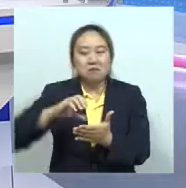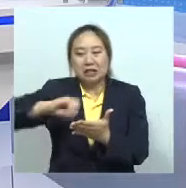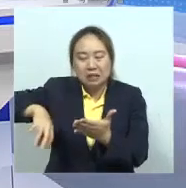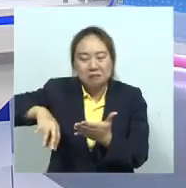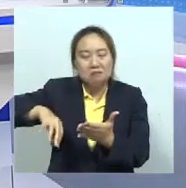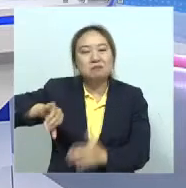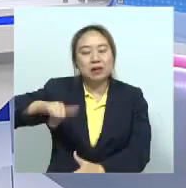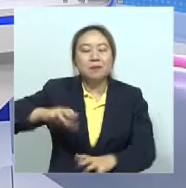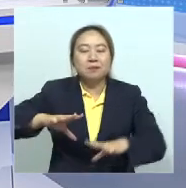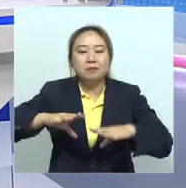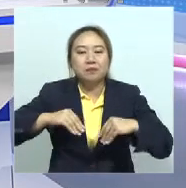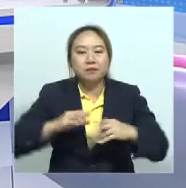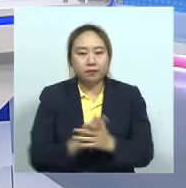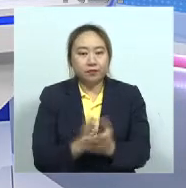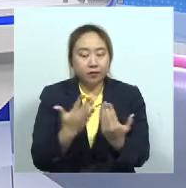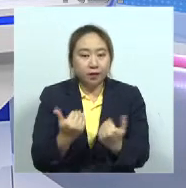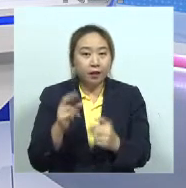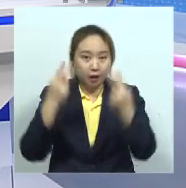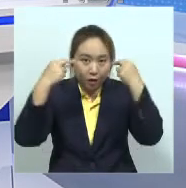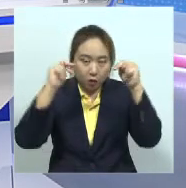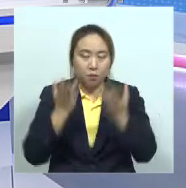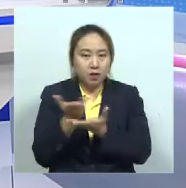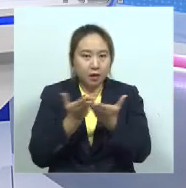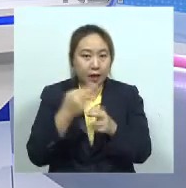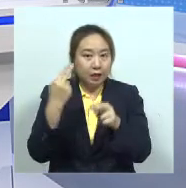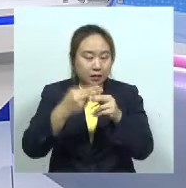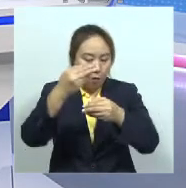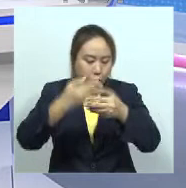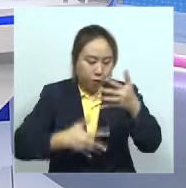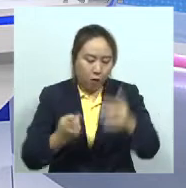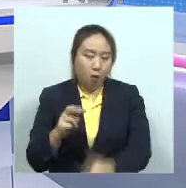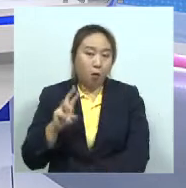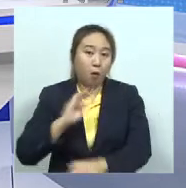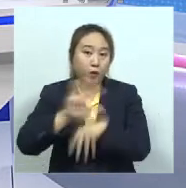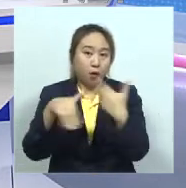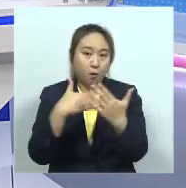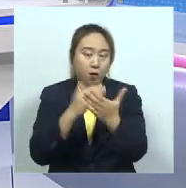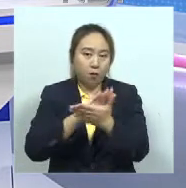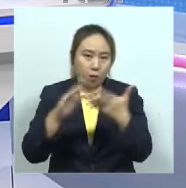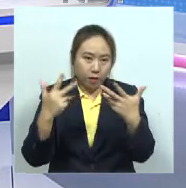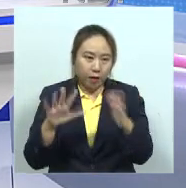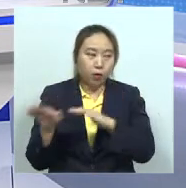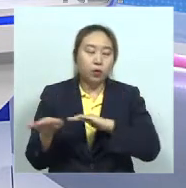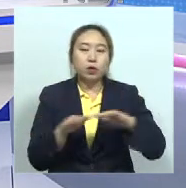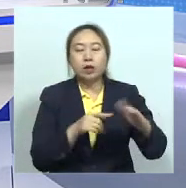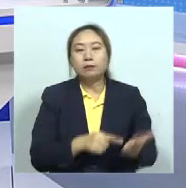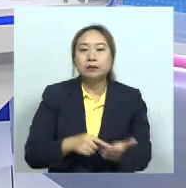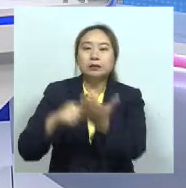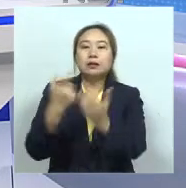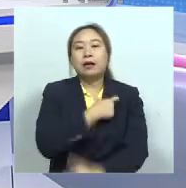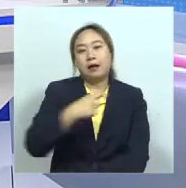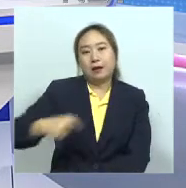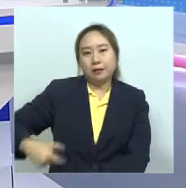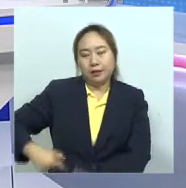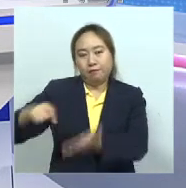ขณะที่ท่านนายกรัฐมนตรีก็พิจารณารายชื่อคณะรัฐมนตรีทั้งหมดเรียบร้อยแล้วเช่นกันแล้วก็เตรียมนำขึ้นทูลเกล้าทูลกระ